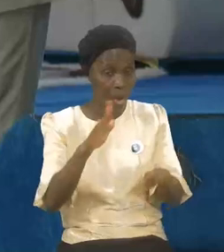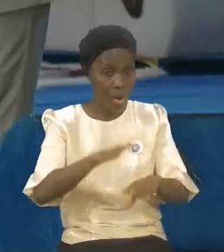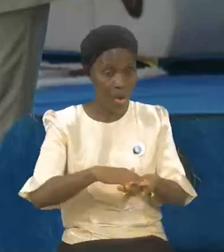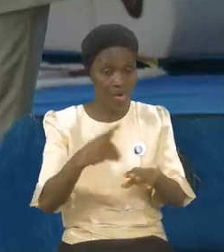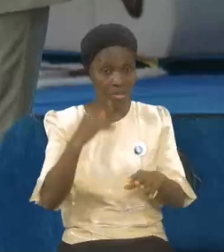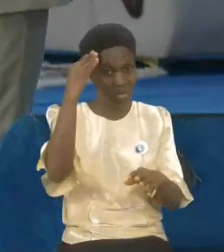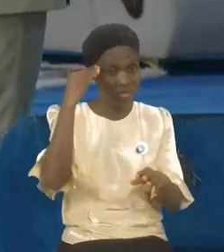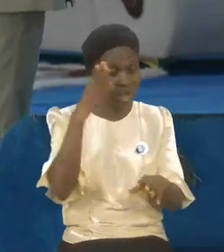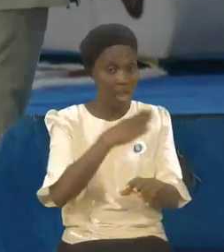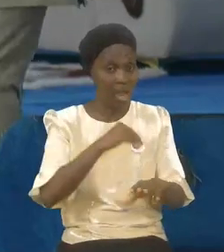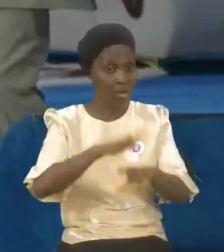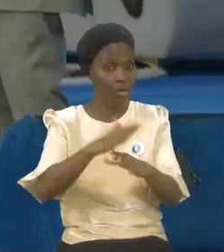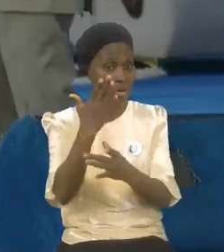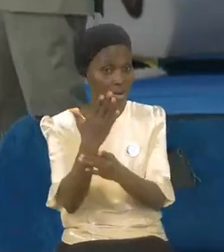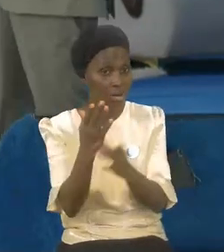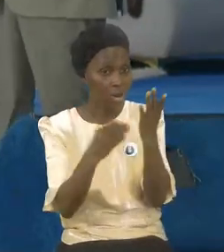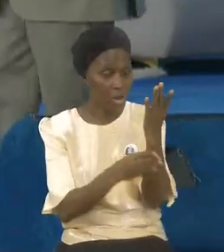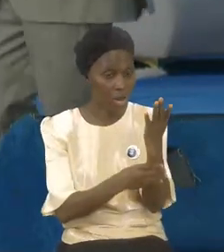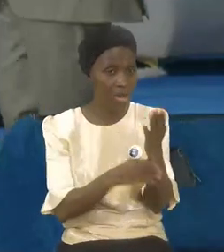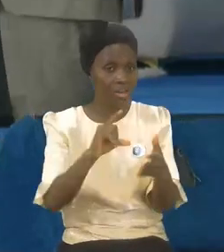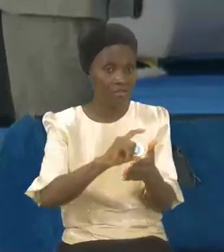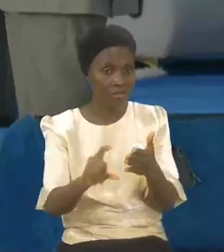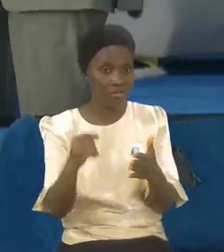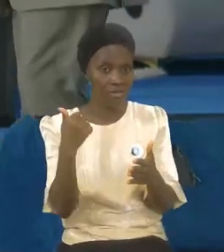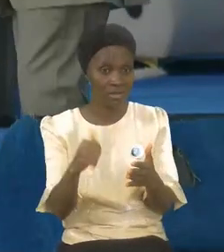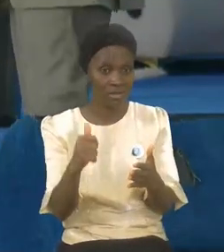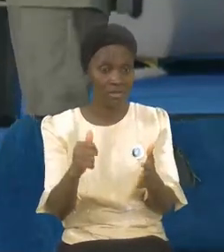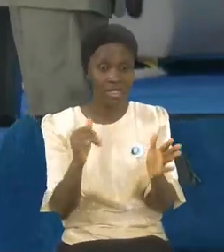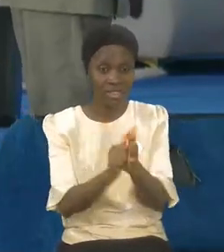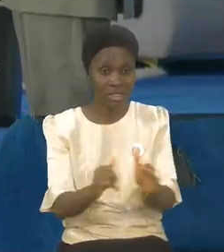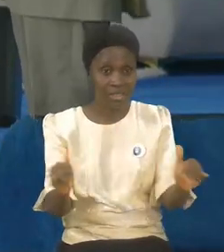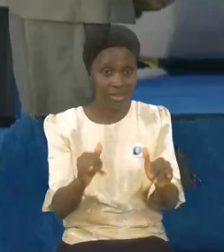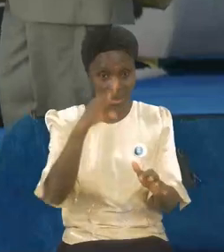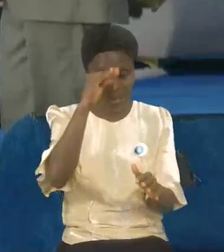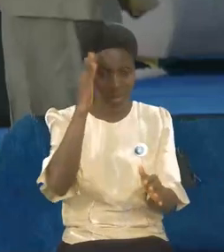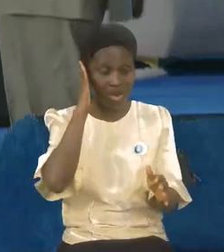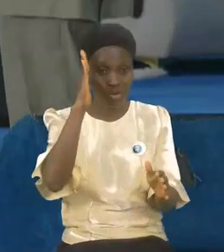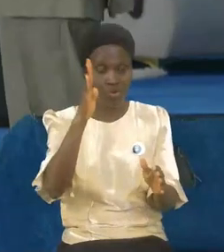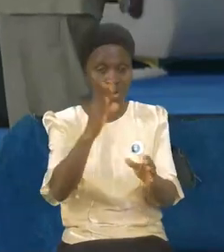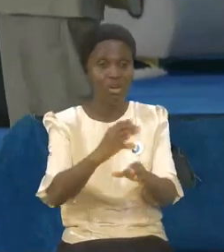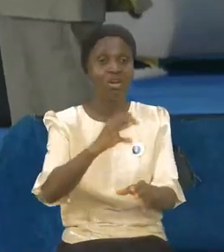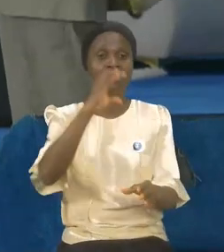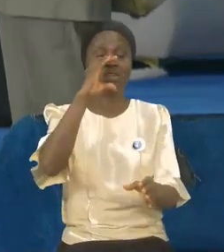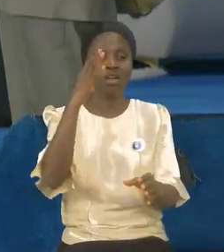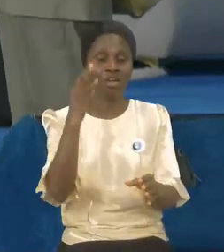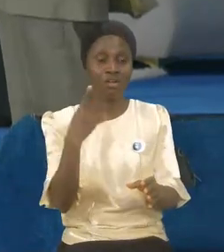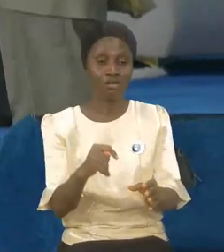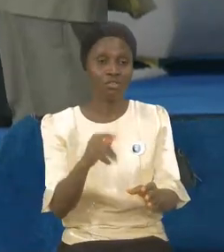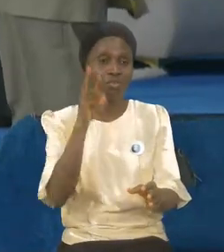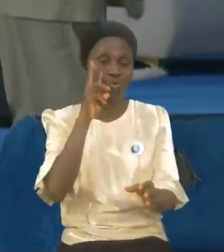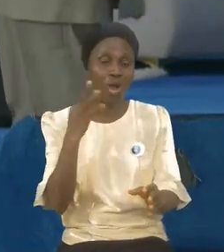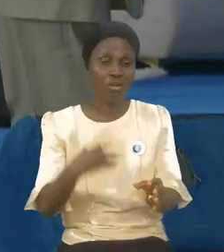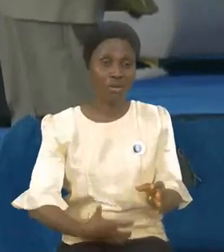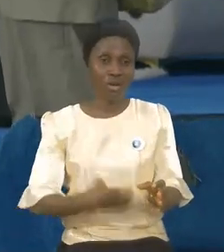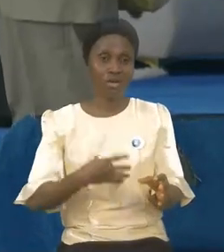main. Verset 10 dit, il boira lui aussi du vin de la